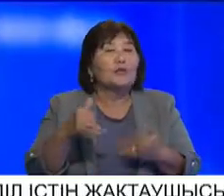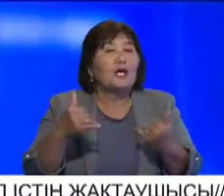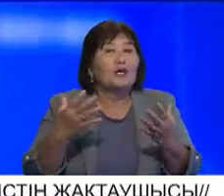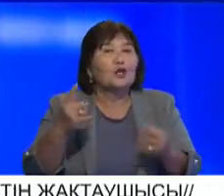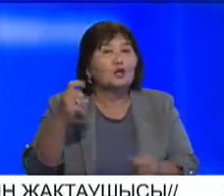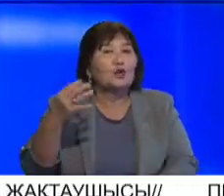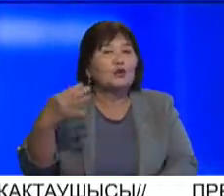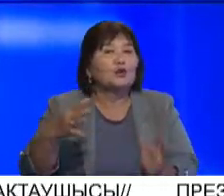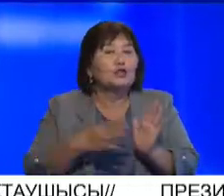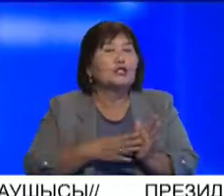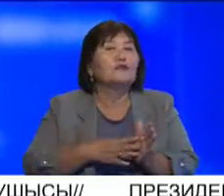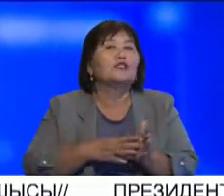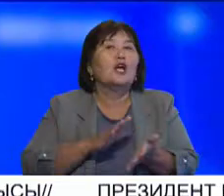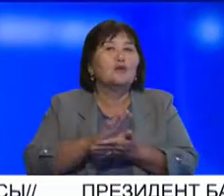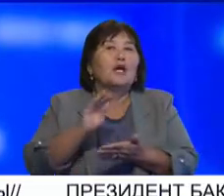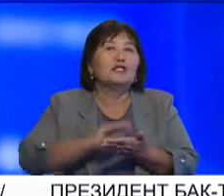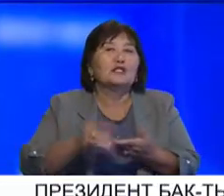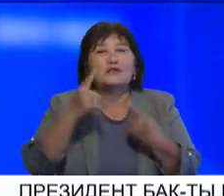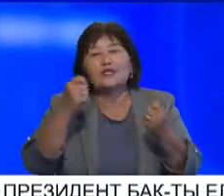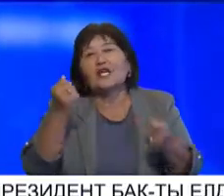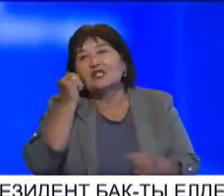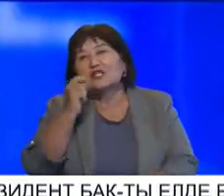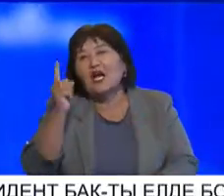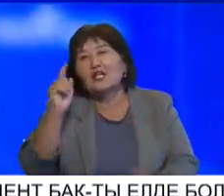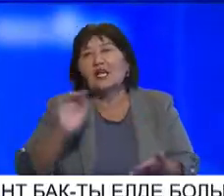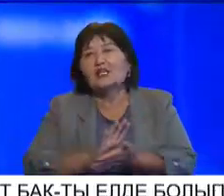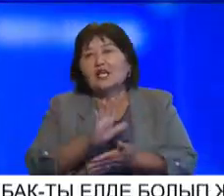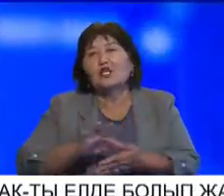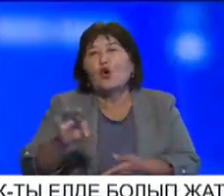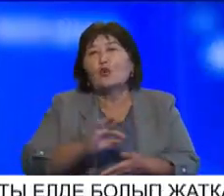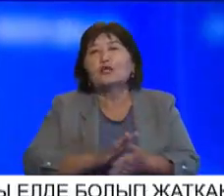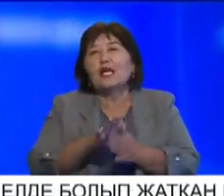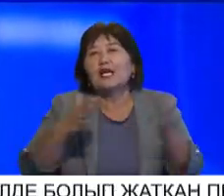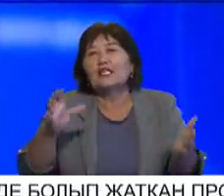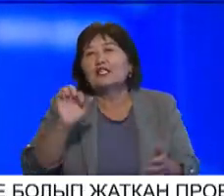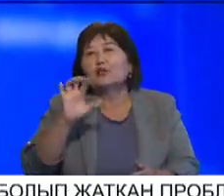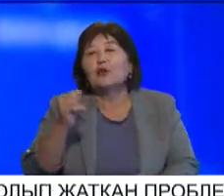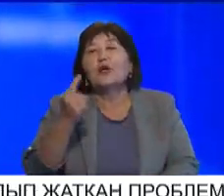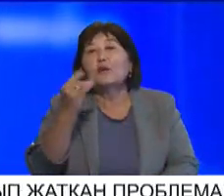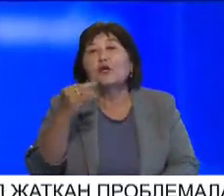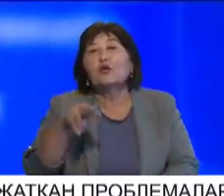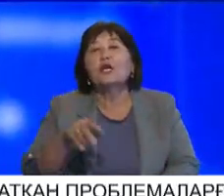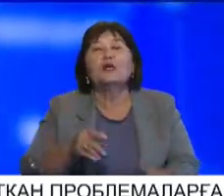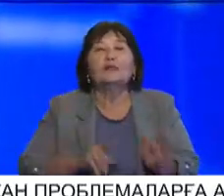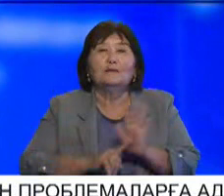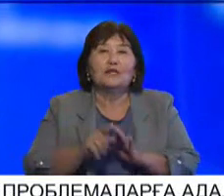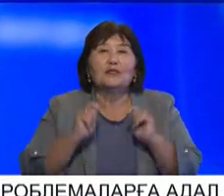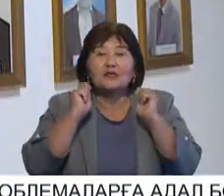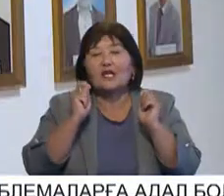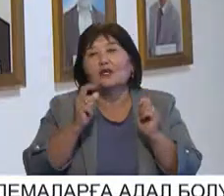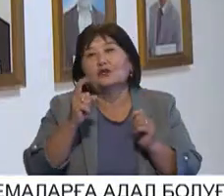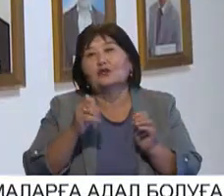сегодня 149 средств массовой информации. Старейшее издание областной газеты «Сырбоя» 1 июля отмечает свое 95-летие.